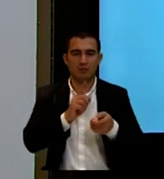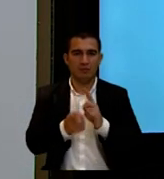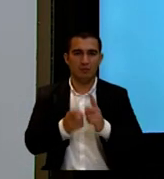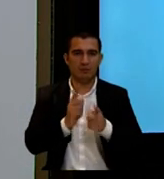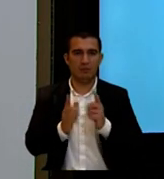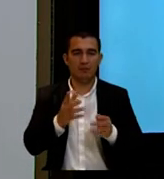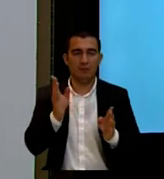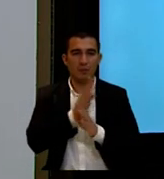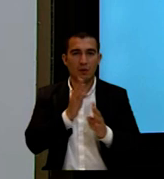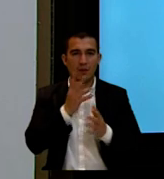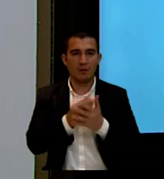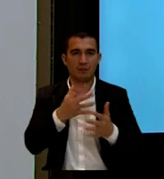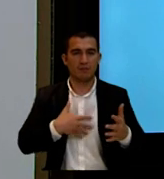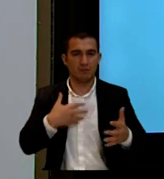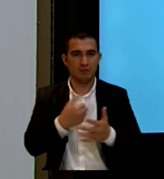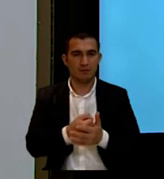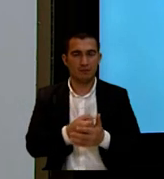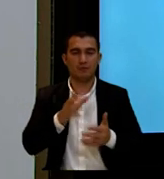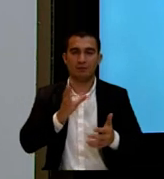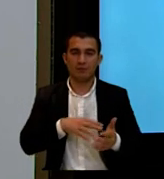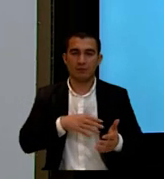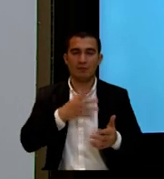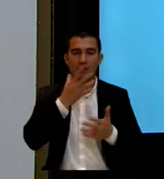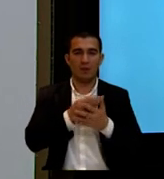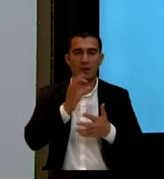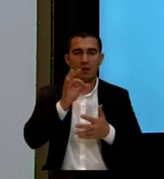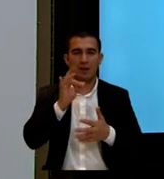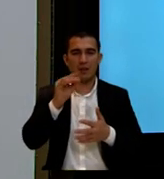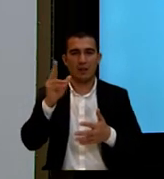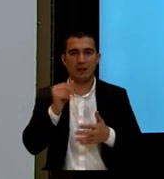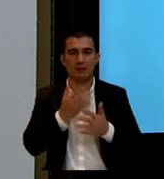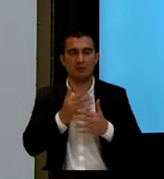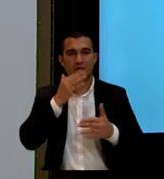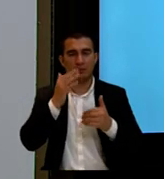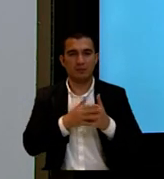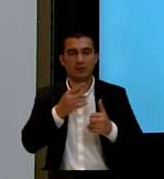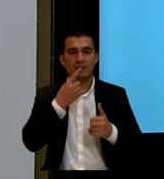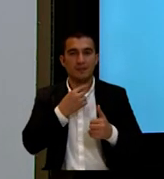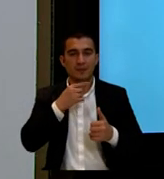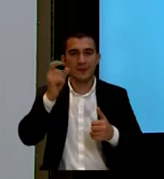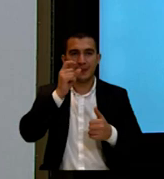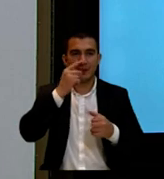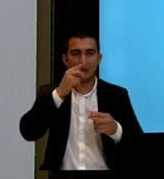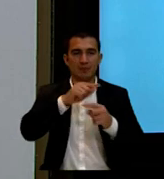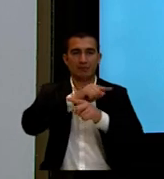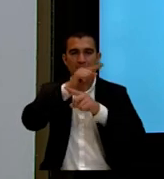jabrada kislorodga to'yinib, orqa aortaga, so'ngra esa barcha to'qima